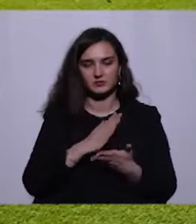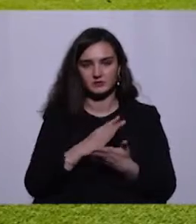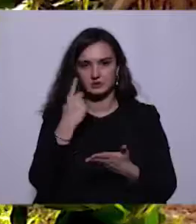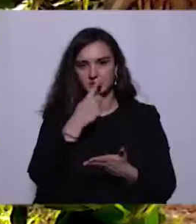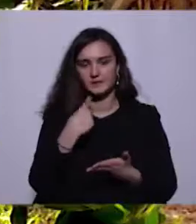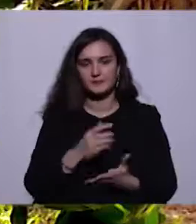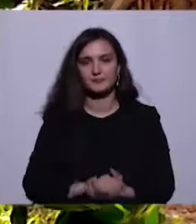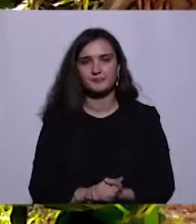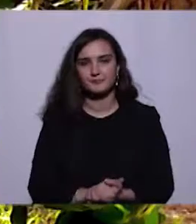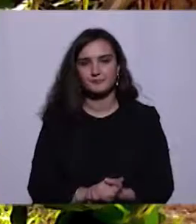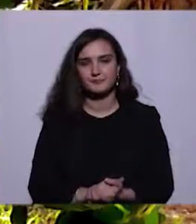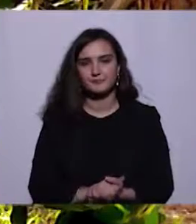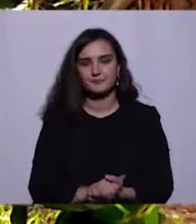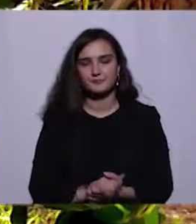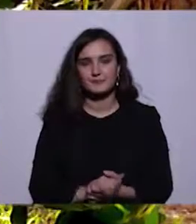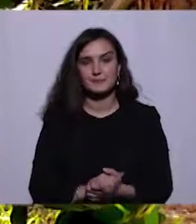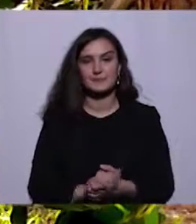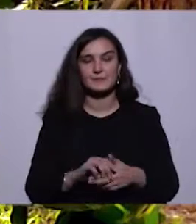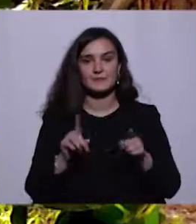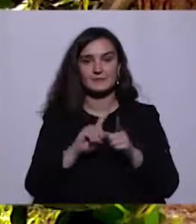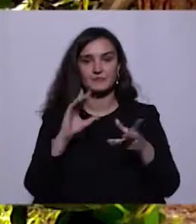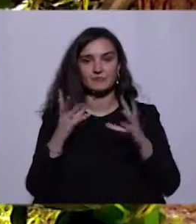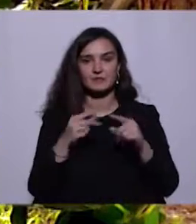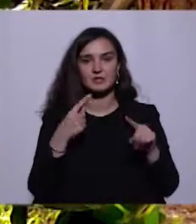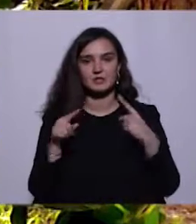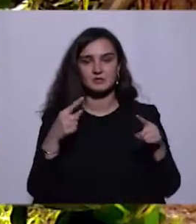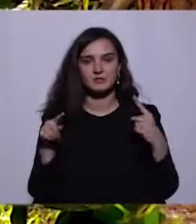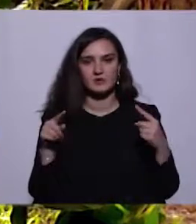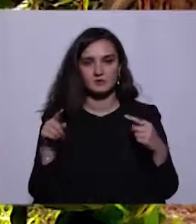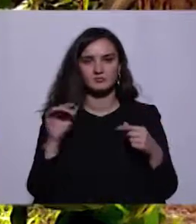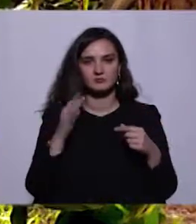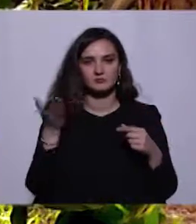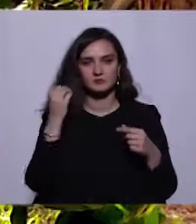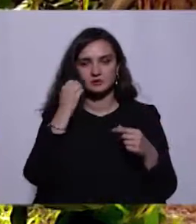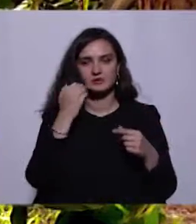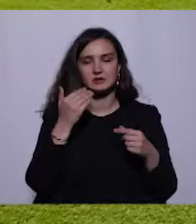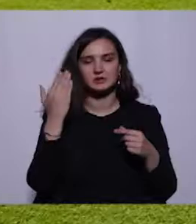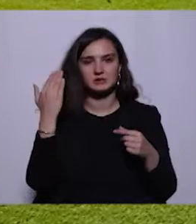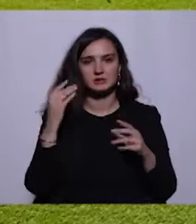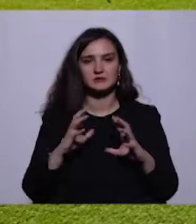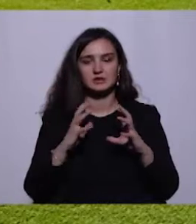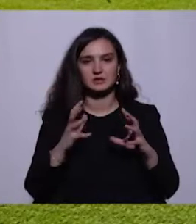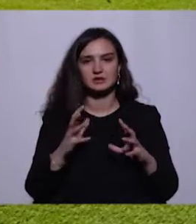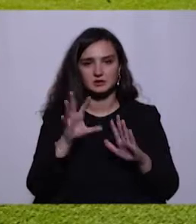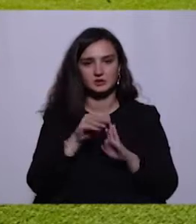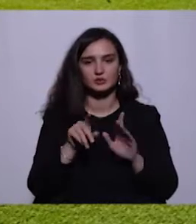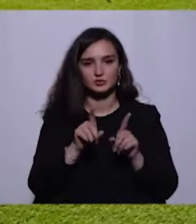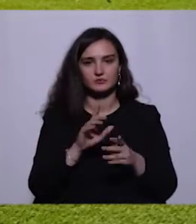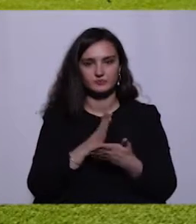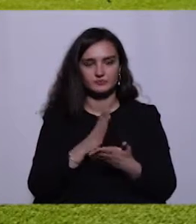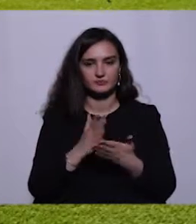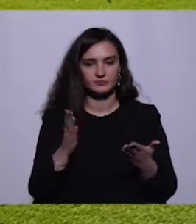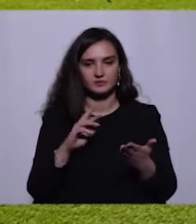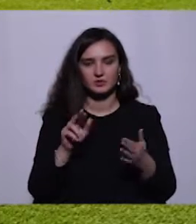ნისკარტიანი სახე აქვს. აი ასეთი გამოსახულებები სხვა მითოლოგიებში, ძველი ცივილიზაციების მითებშიც კი